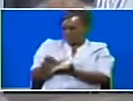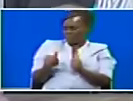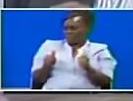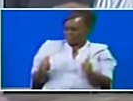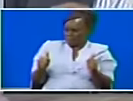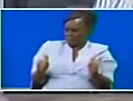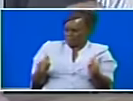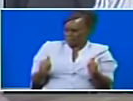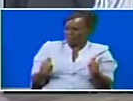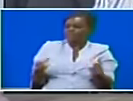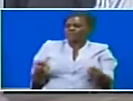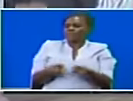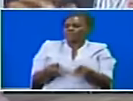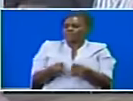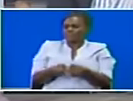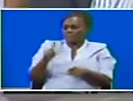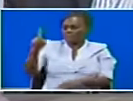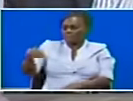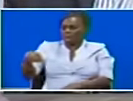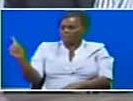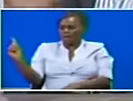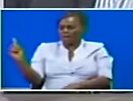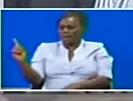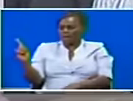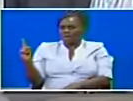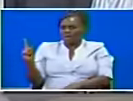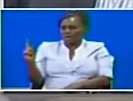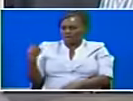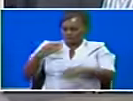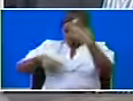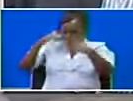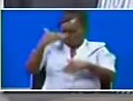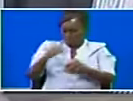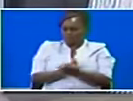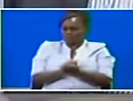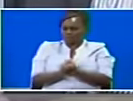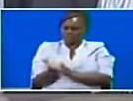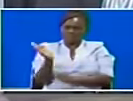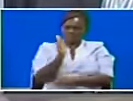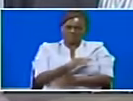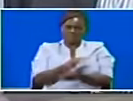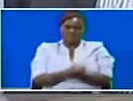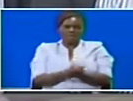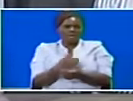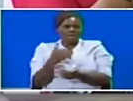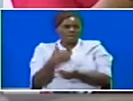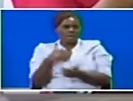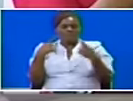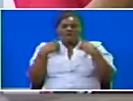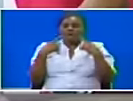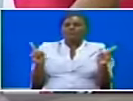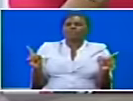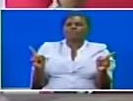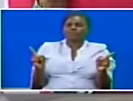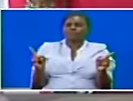sawa. Na pia iwe certified na ile institution ambayo alisomea. Nikibaki kwako kwa sababu kuna lile tangazo